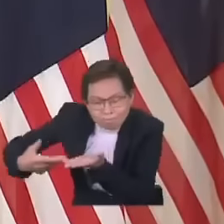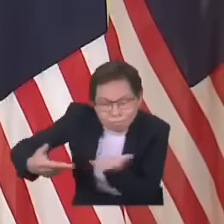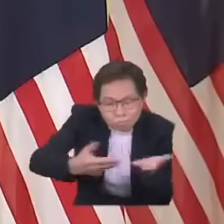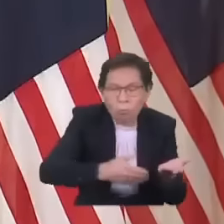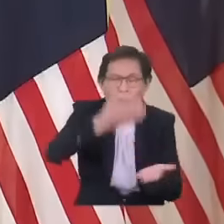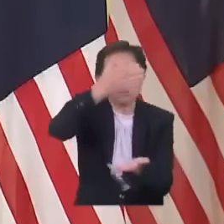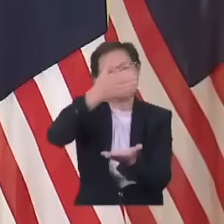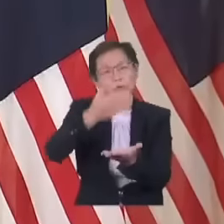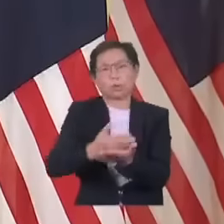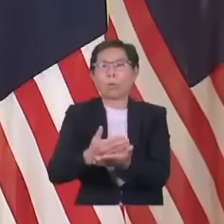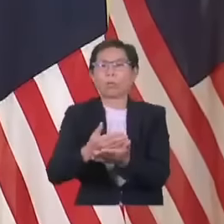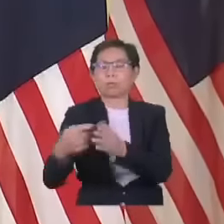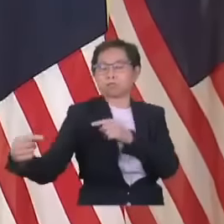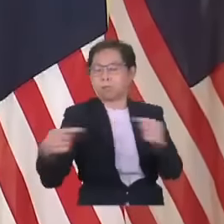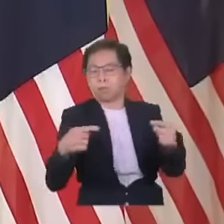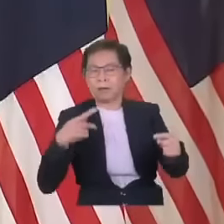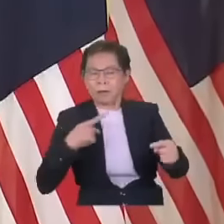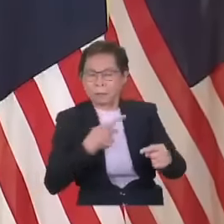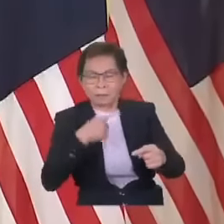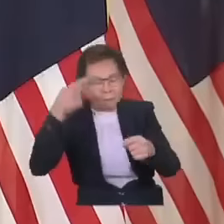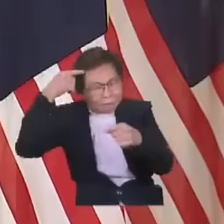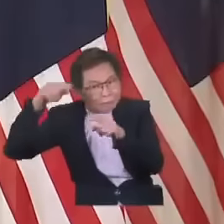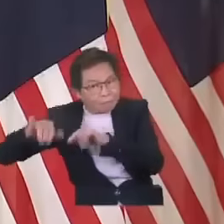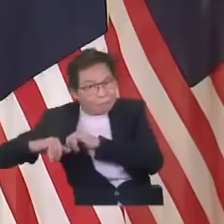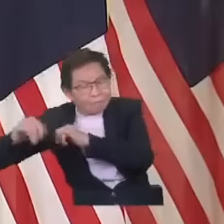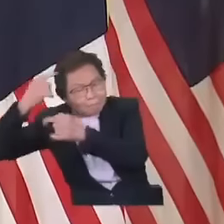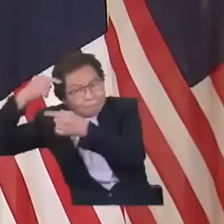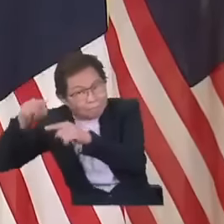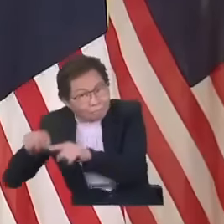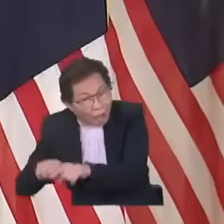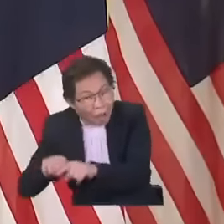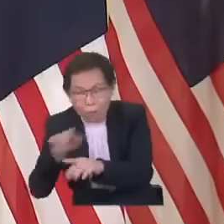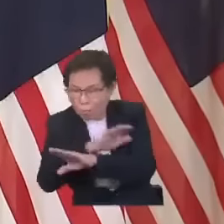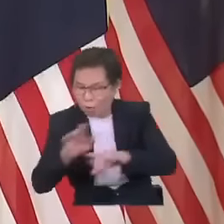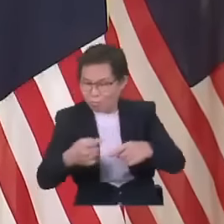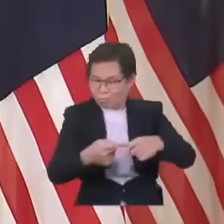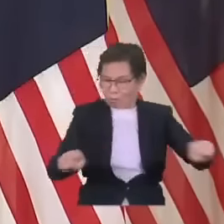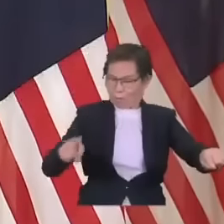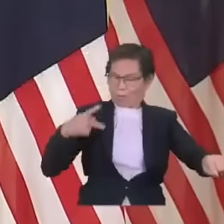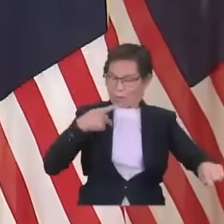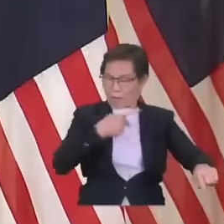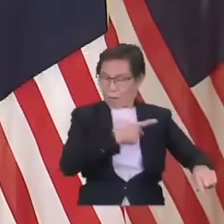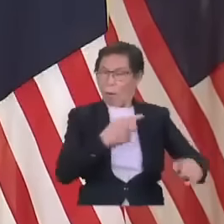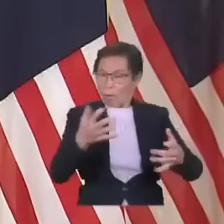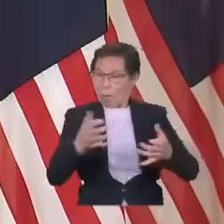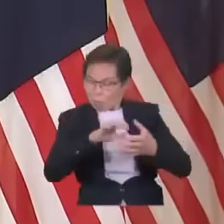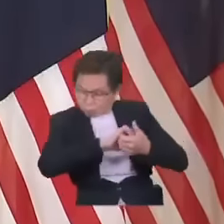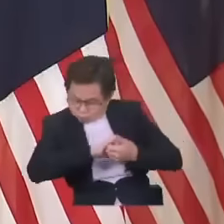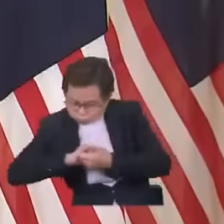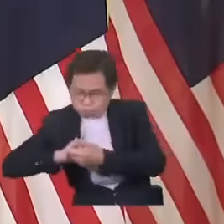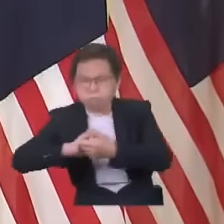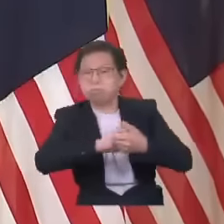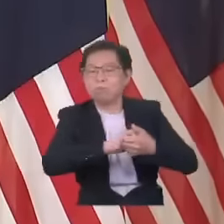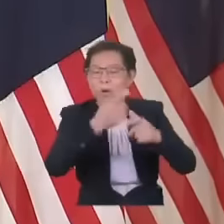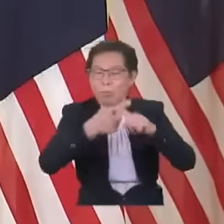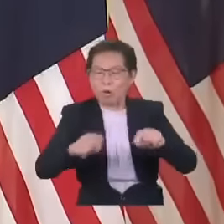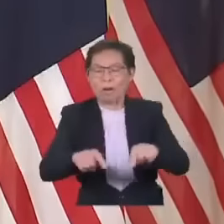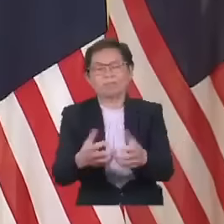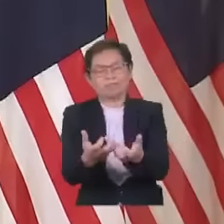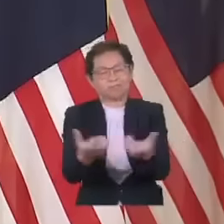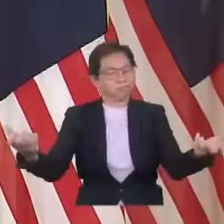Kami mencari kebersamaan bukan perbedaan Kami mencari kesepakatan bukan